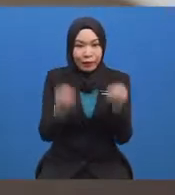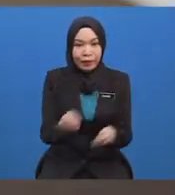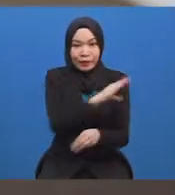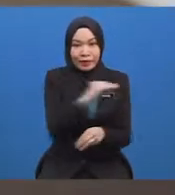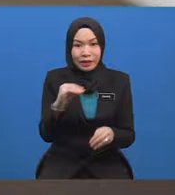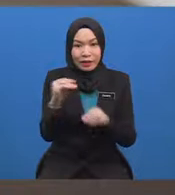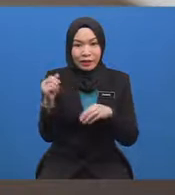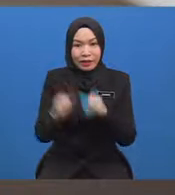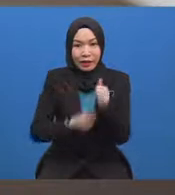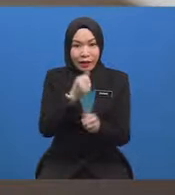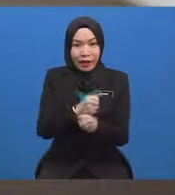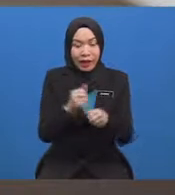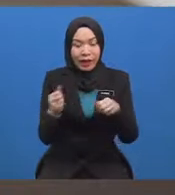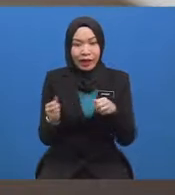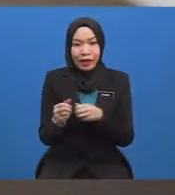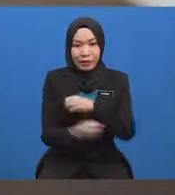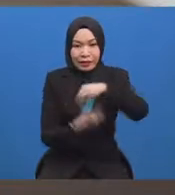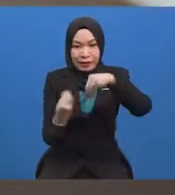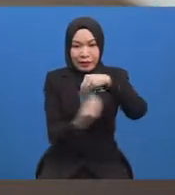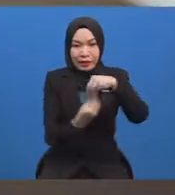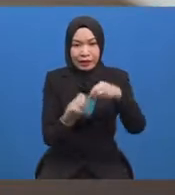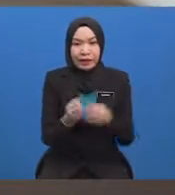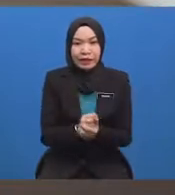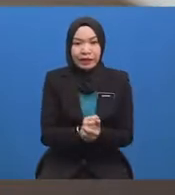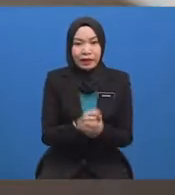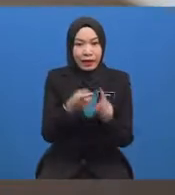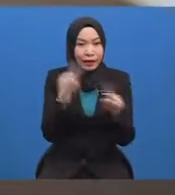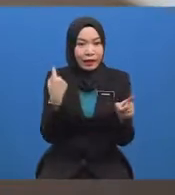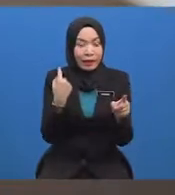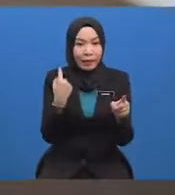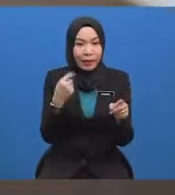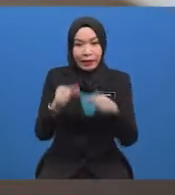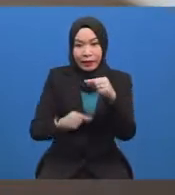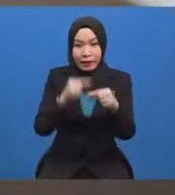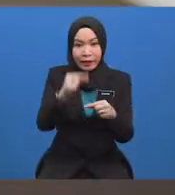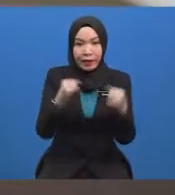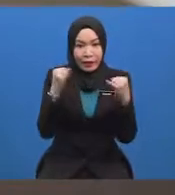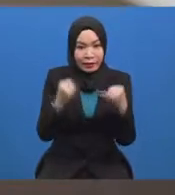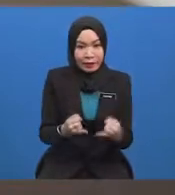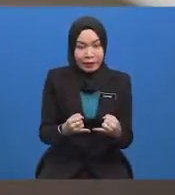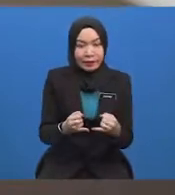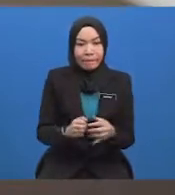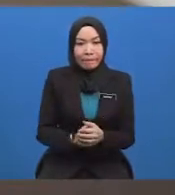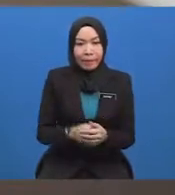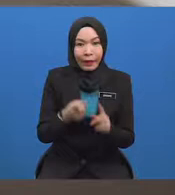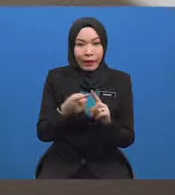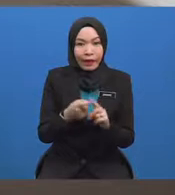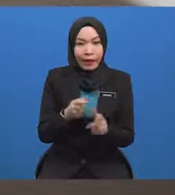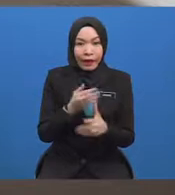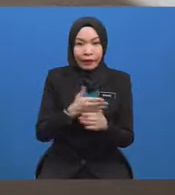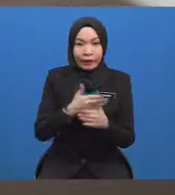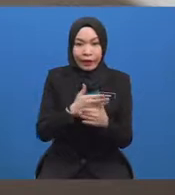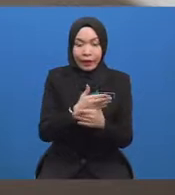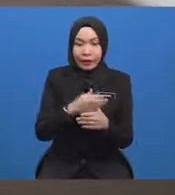akibat gerakan jizim Mari kita lihat dahulu diantara kesan-kesan yang berlaku